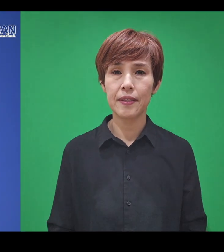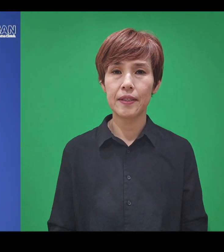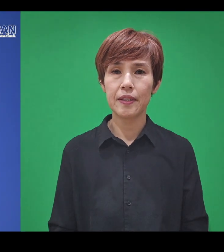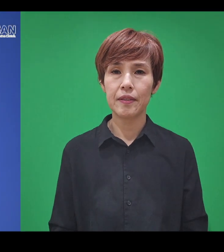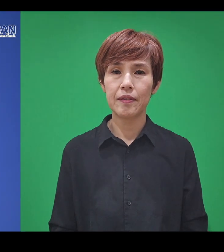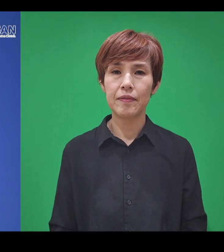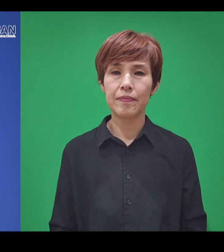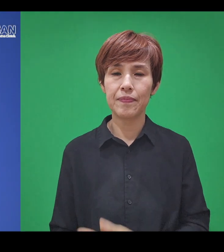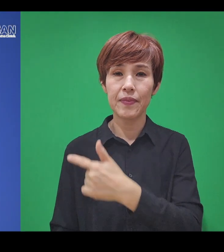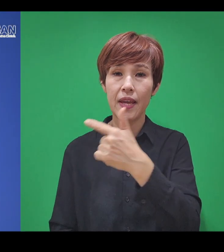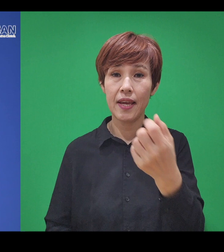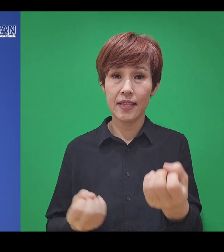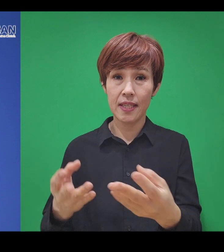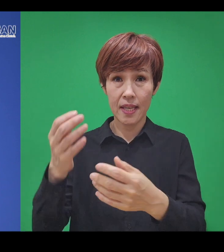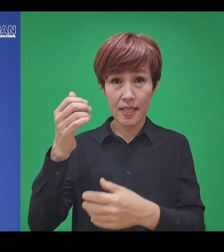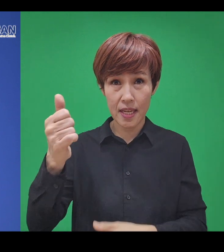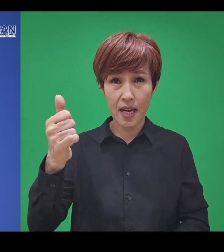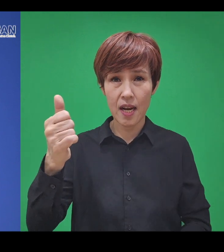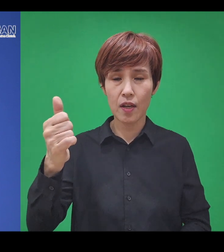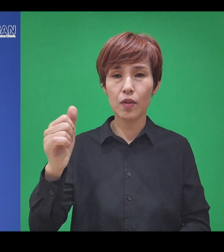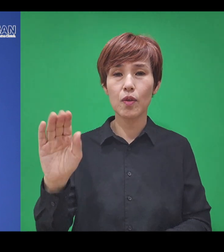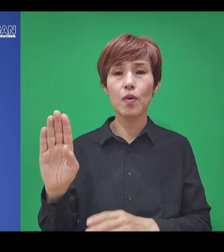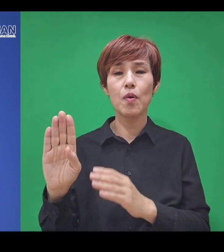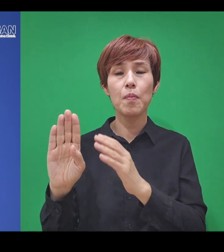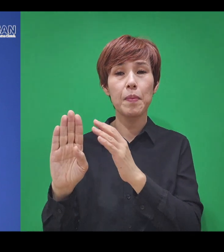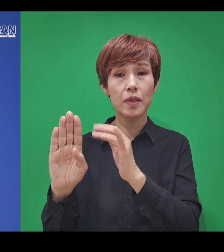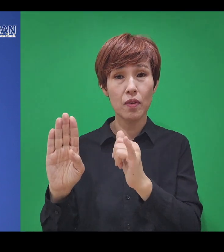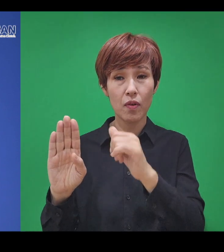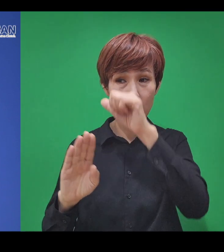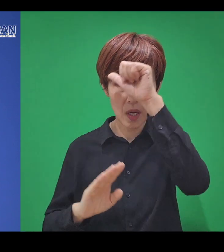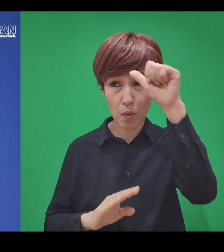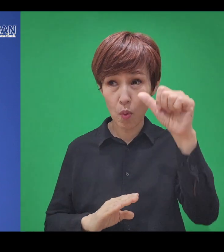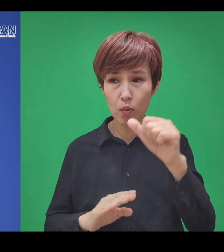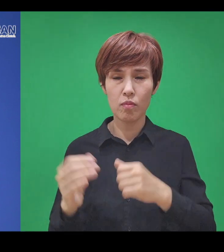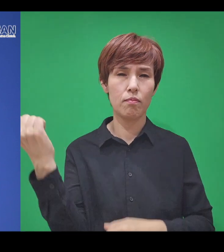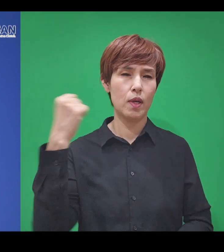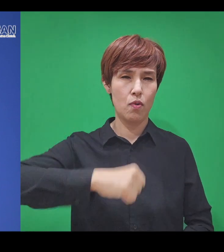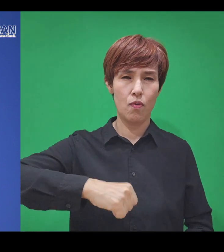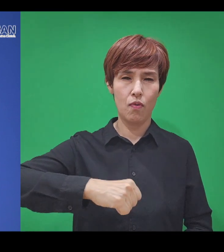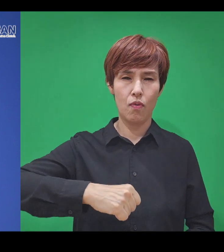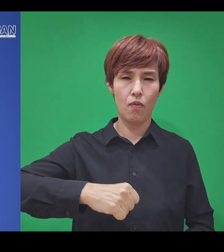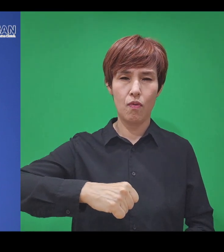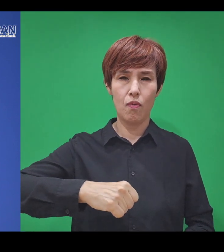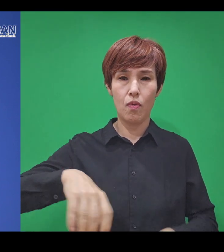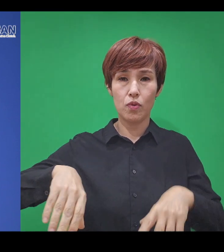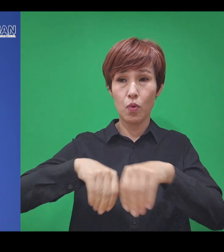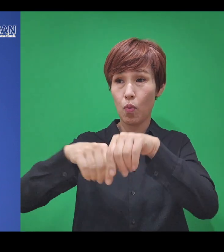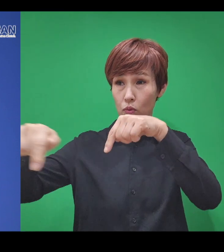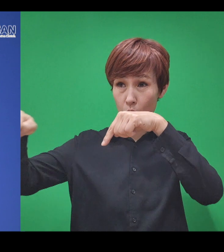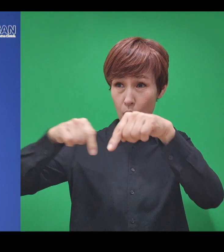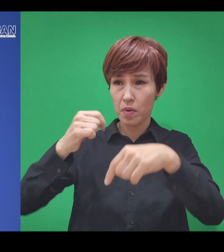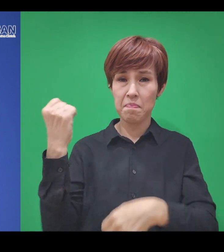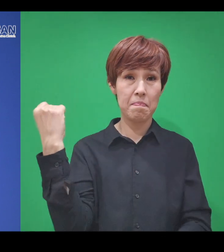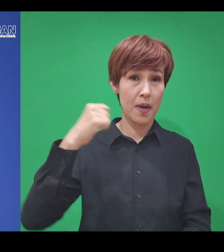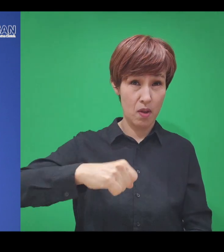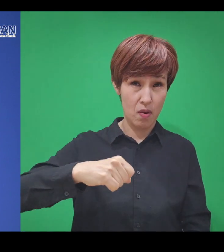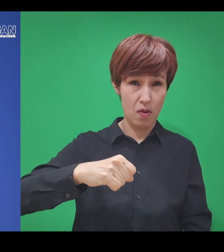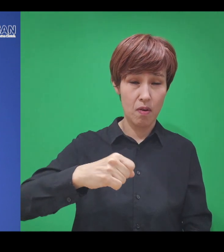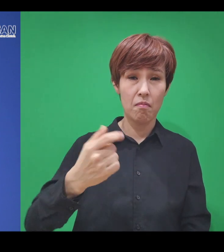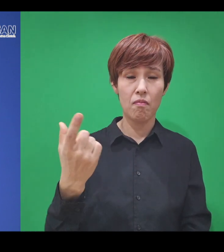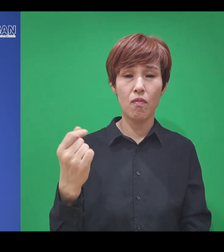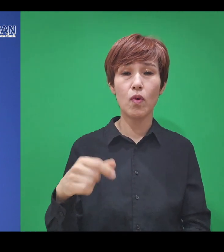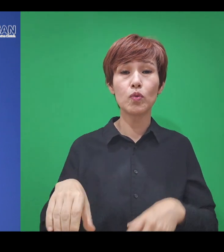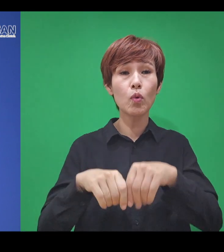대제사장과 백성의 장로들도 반역하고 로마의 총독도 반역하지만